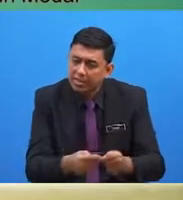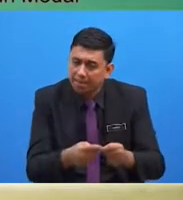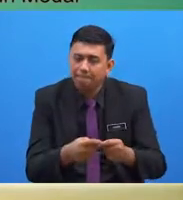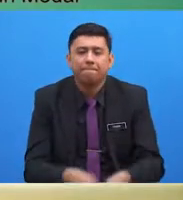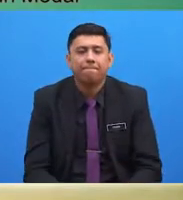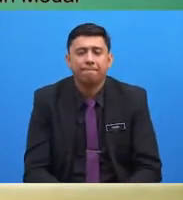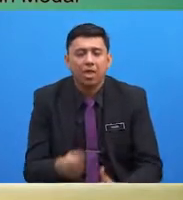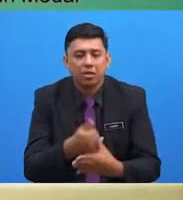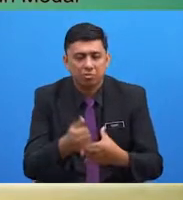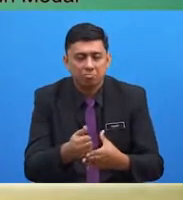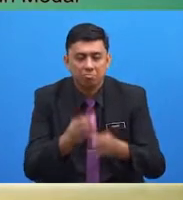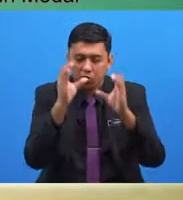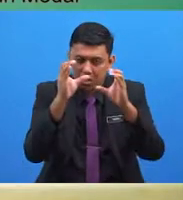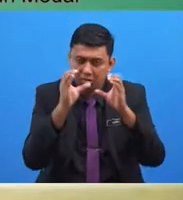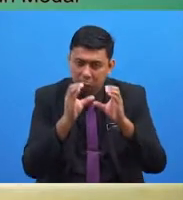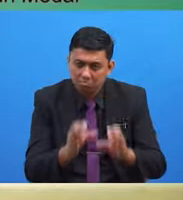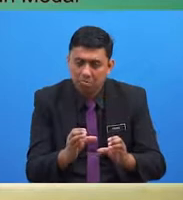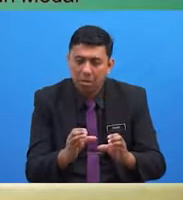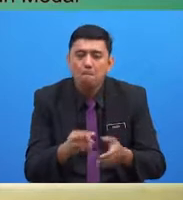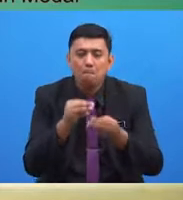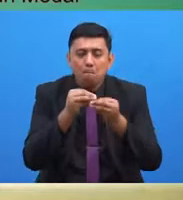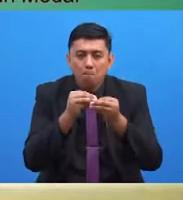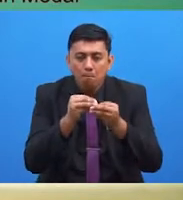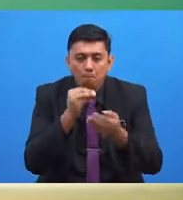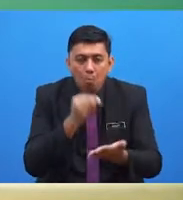atau kaedah modal berubah.